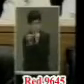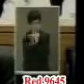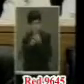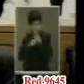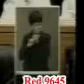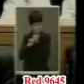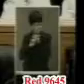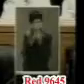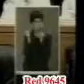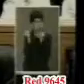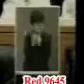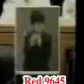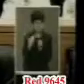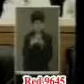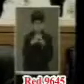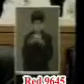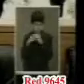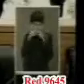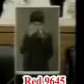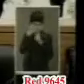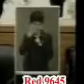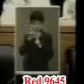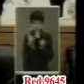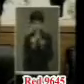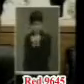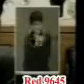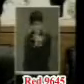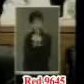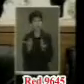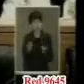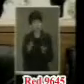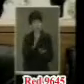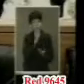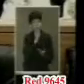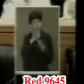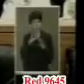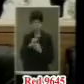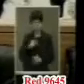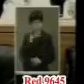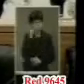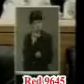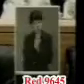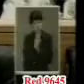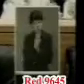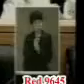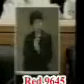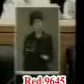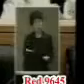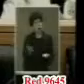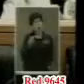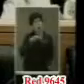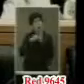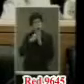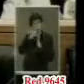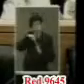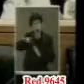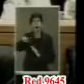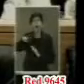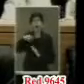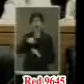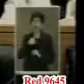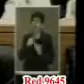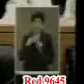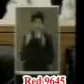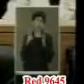ทกันรู้จักกันเป็นกลุ่มพันธมิตรอย่างหนีตัวกันไม่ออกเพราะฉะนั้นเมื่อเขาบอกว่าไม่รู้จักแต่ว่าท้ายที่สุดก็ไปเรียกร้องให้มีการป